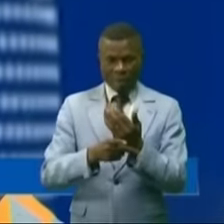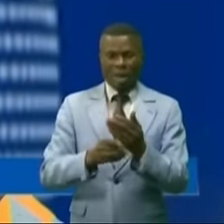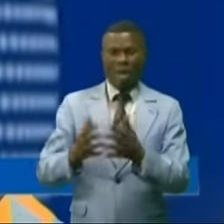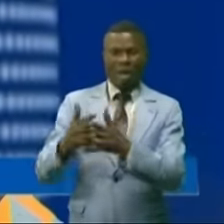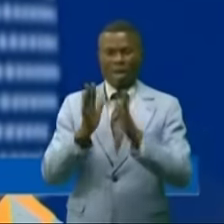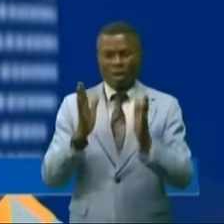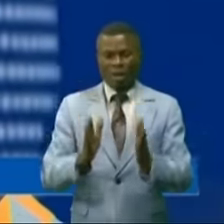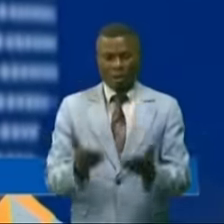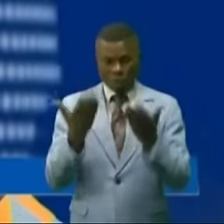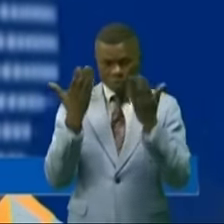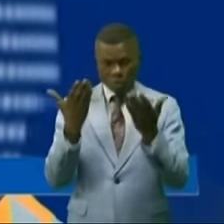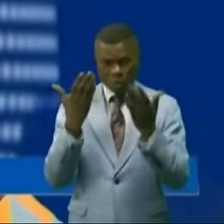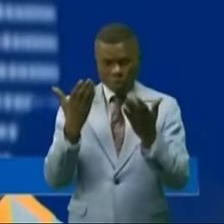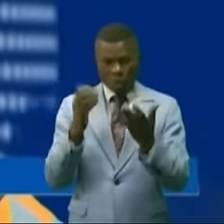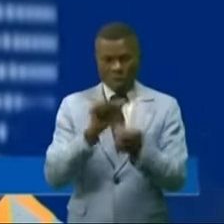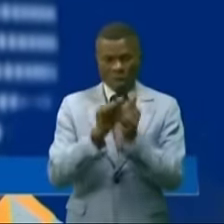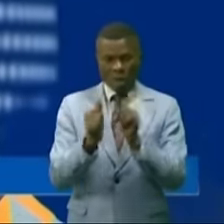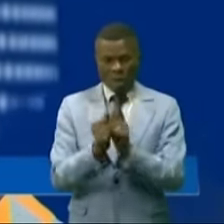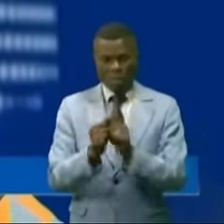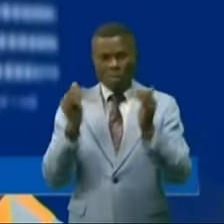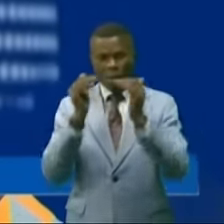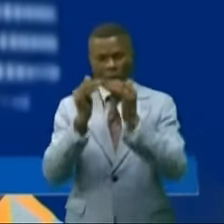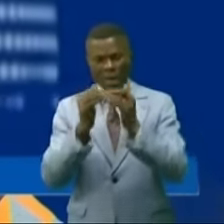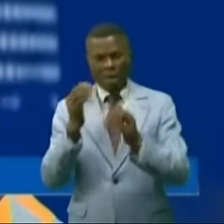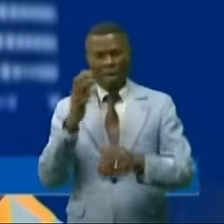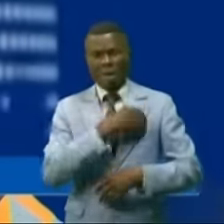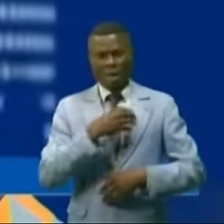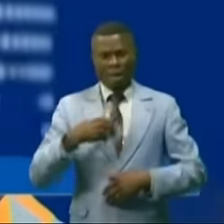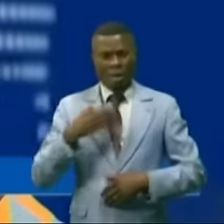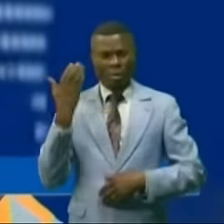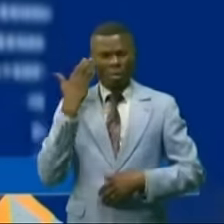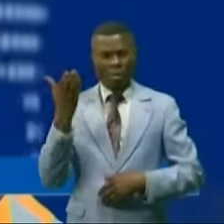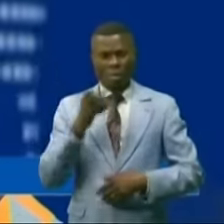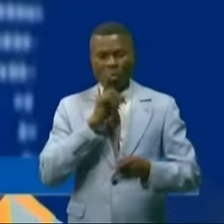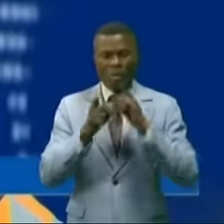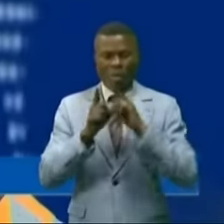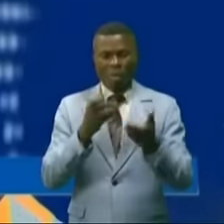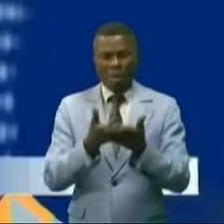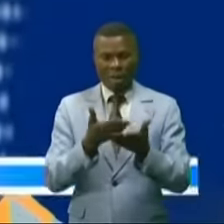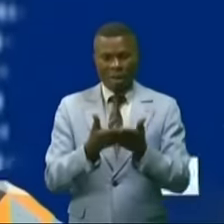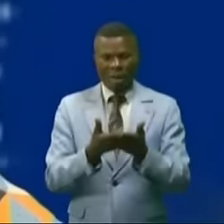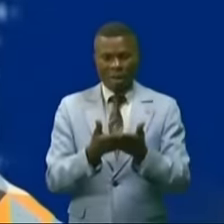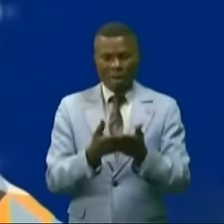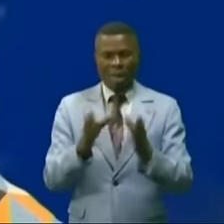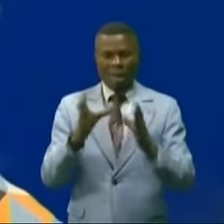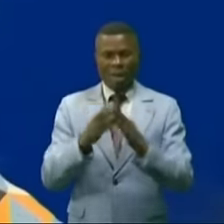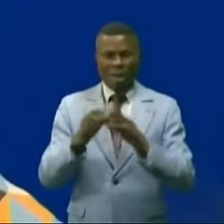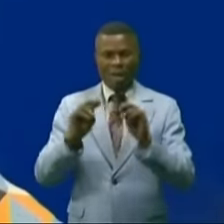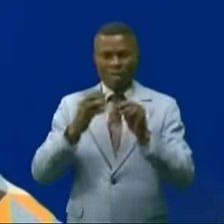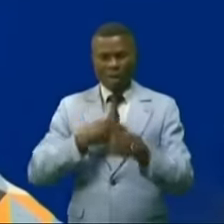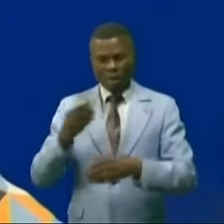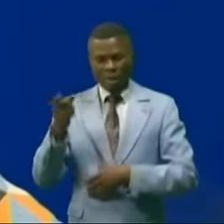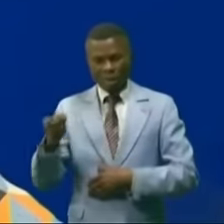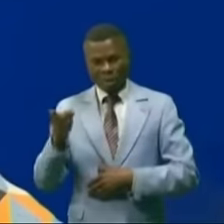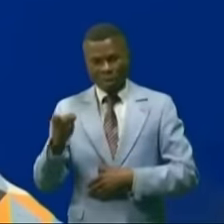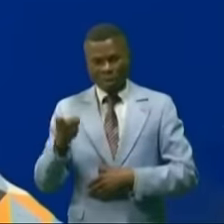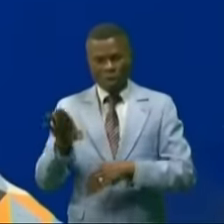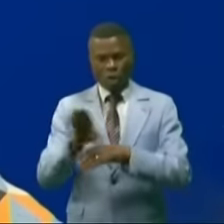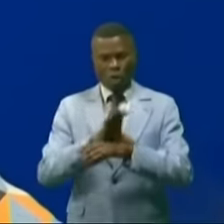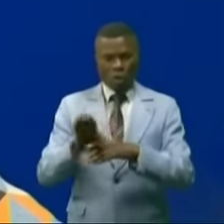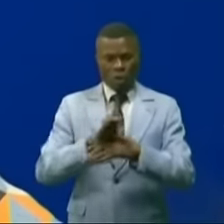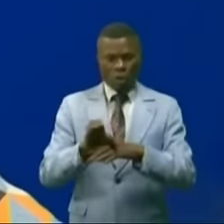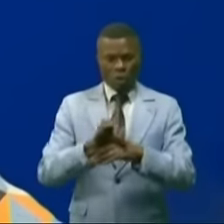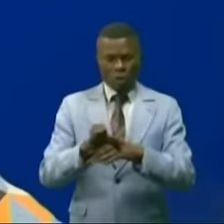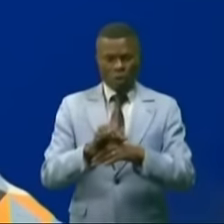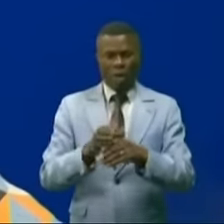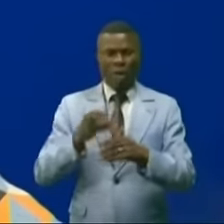et j'ai étudié les questions de genre et femmes. Et lors d'une conversation pendant une classe, on avait cours de femmes, paix